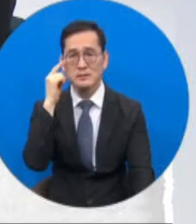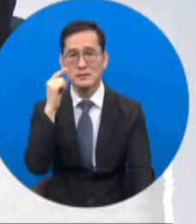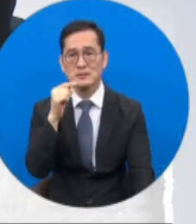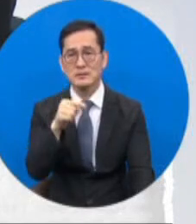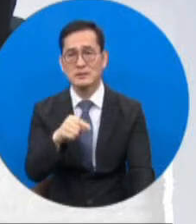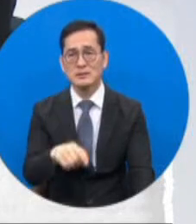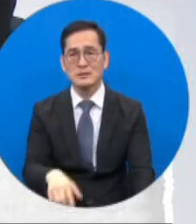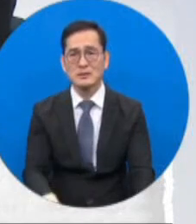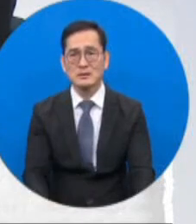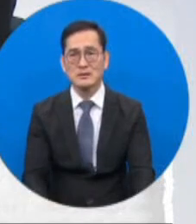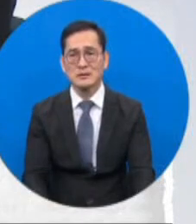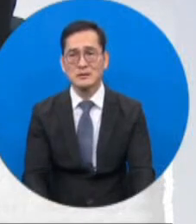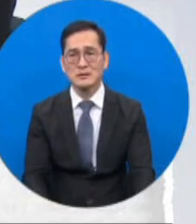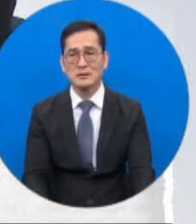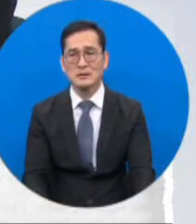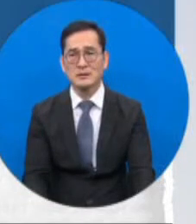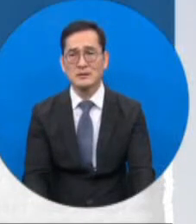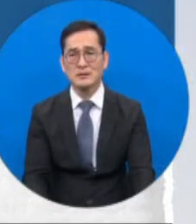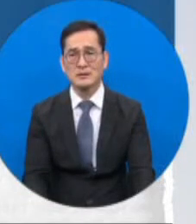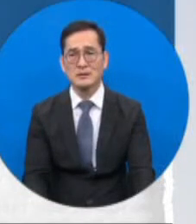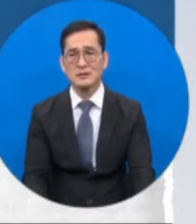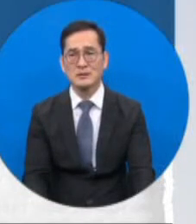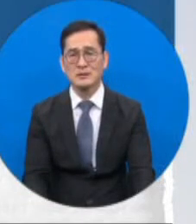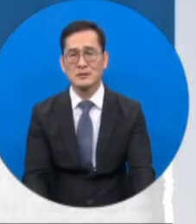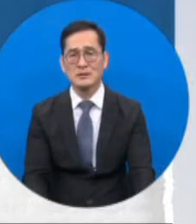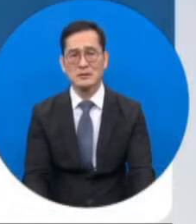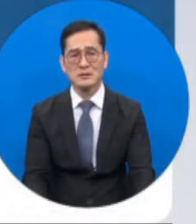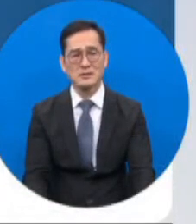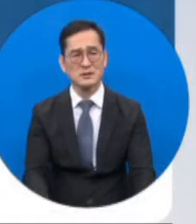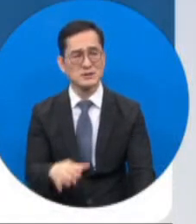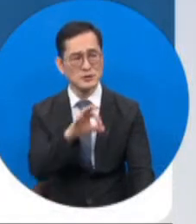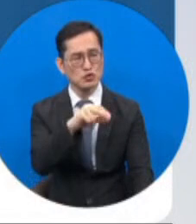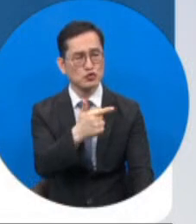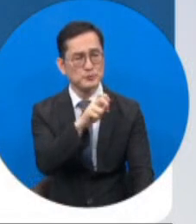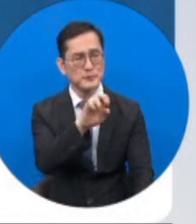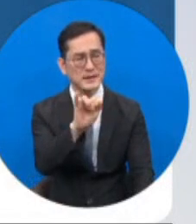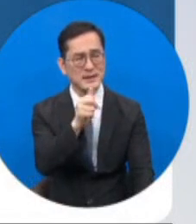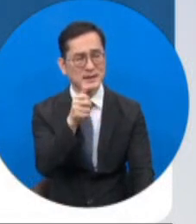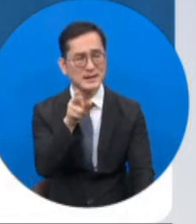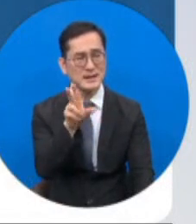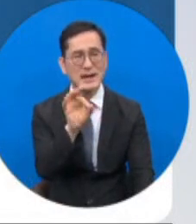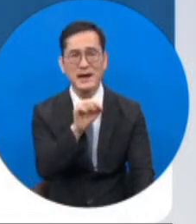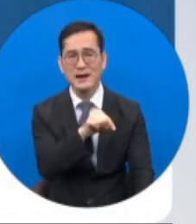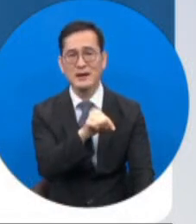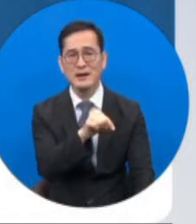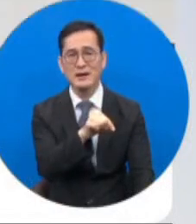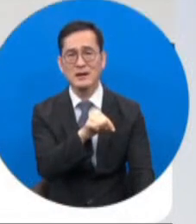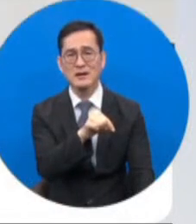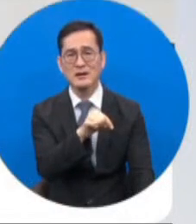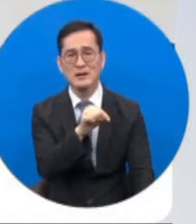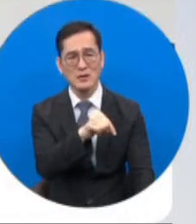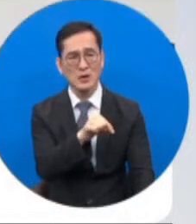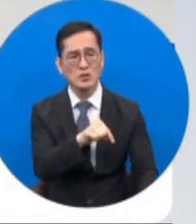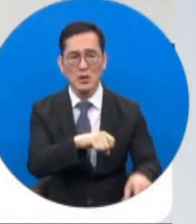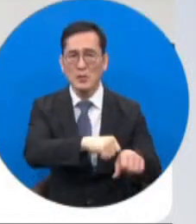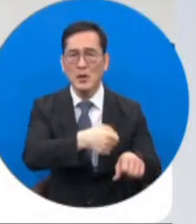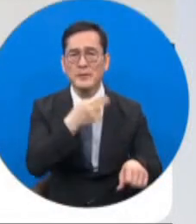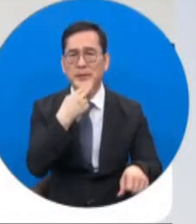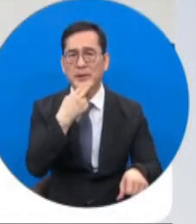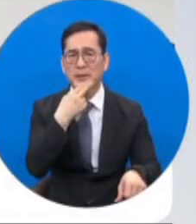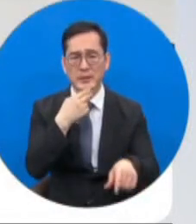가기는 어려운 상황 아니겠습니까? 예. 지금 윤명 의원권도 해결이 되고 있지 않는데 그런 일종의 쇼라고 하는